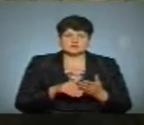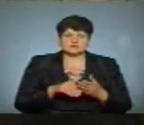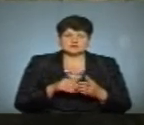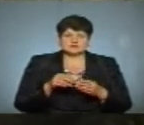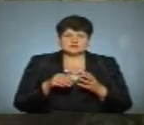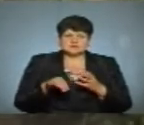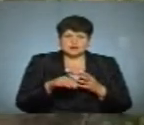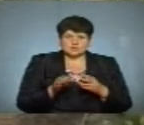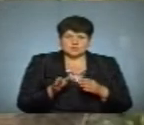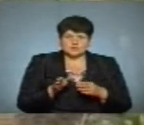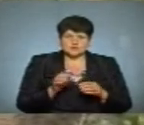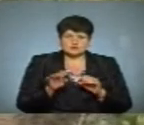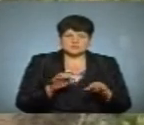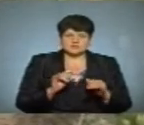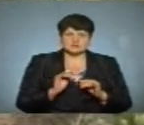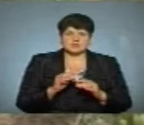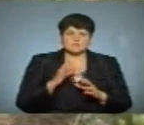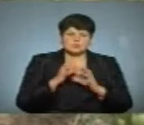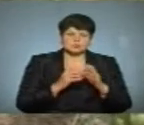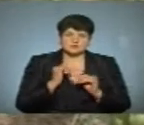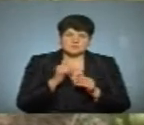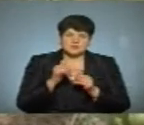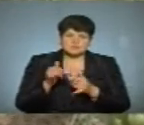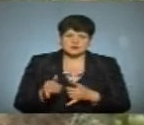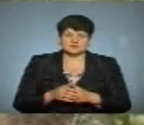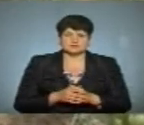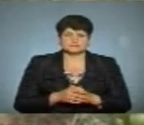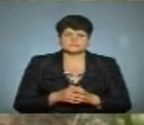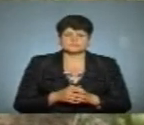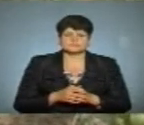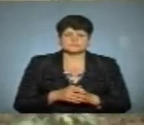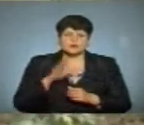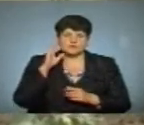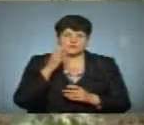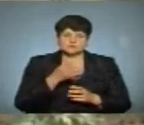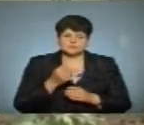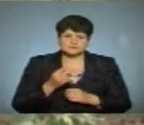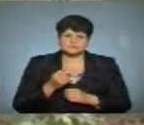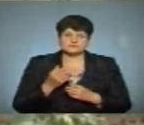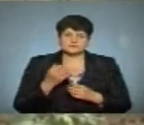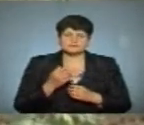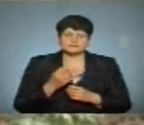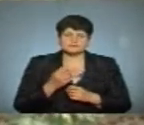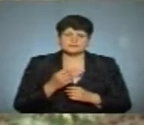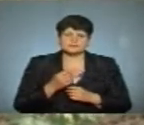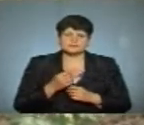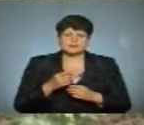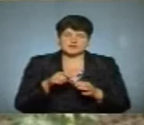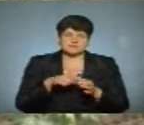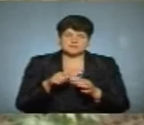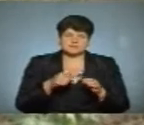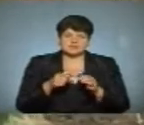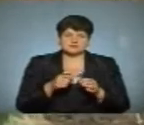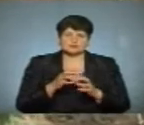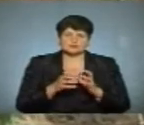цей помідори підливати. Ще цей воду набирав. Поки що цей підв'язую